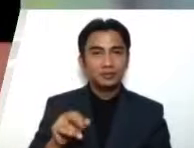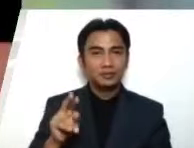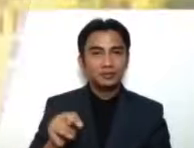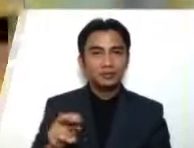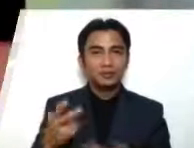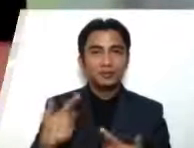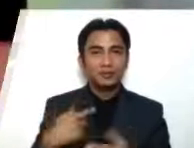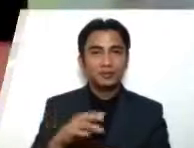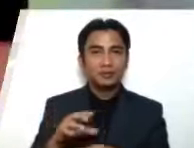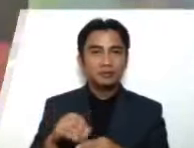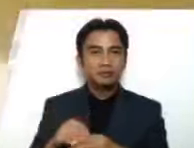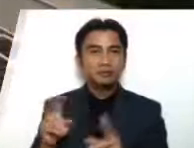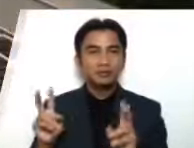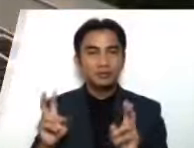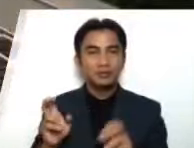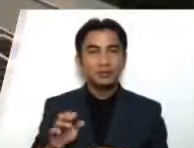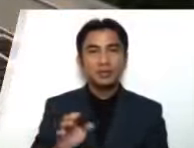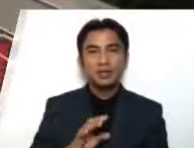Jin.